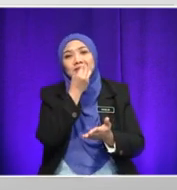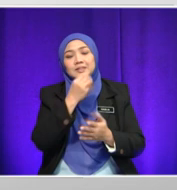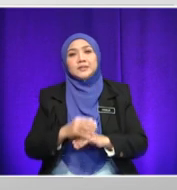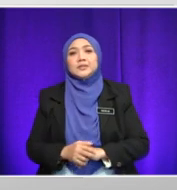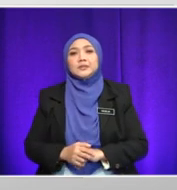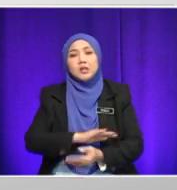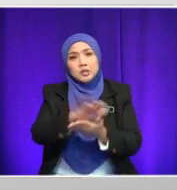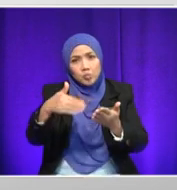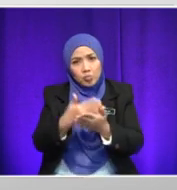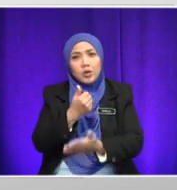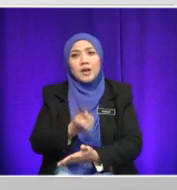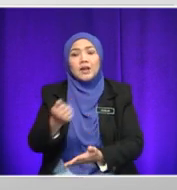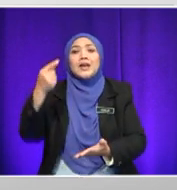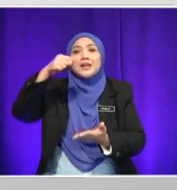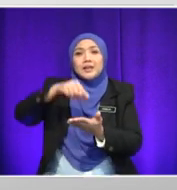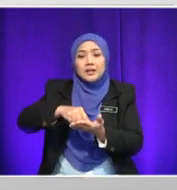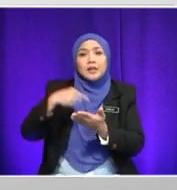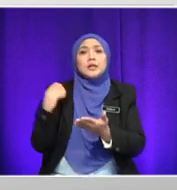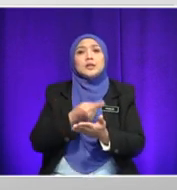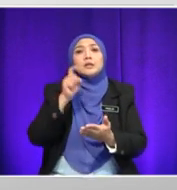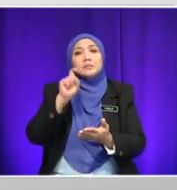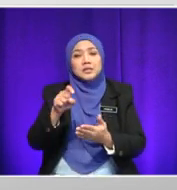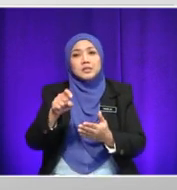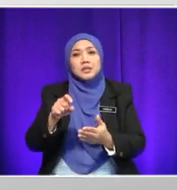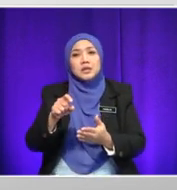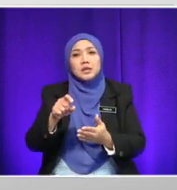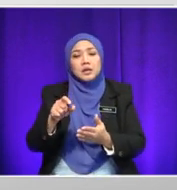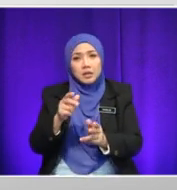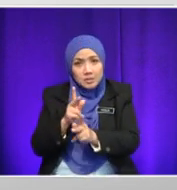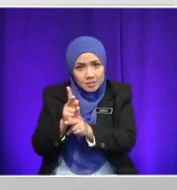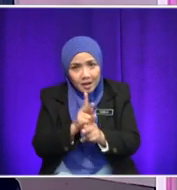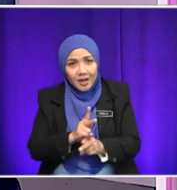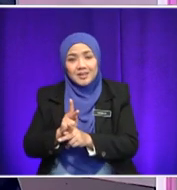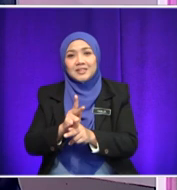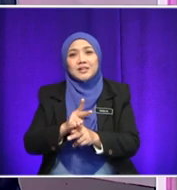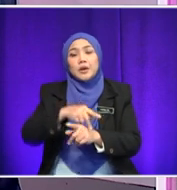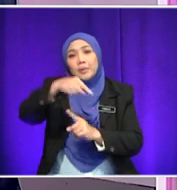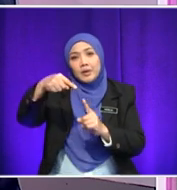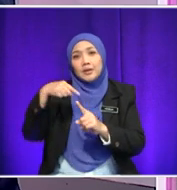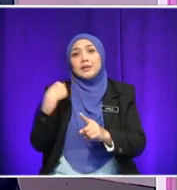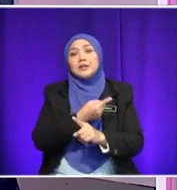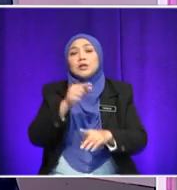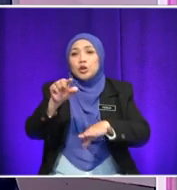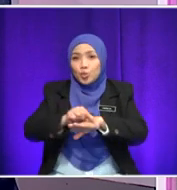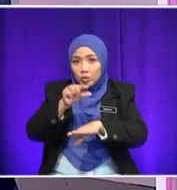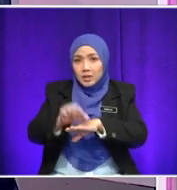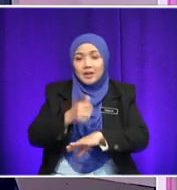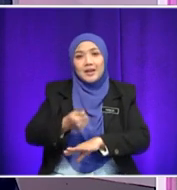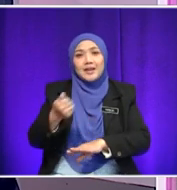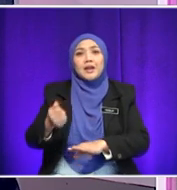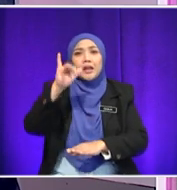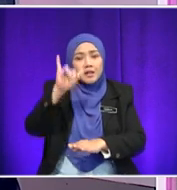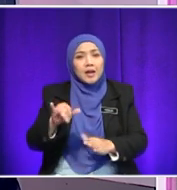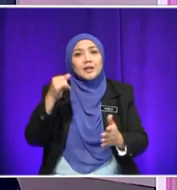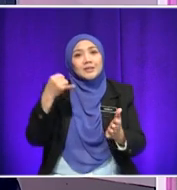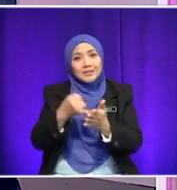Kesuma alat ini kita kendala mengamalkan ciri-ciri keselamatan kayak benda tajam macam ini kita mengamalkan ciri-ciri keselamatan